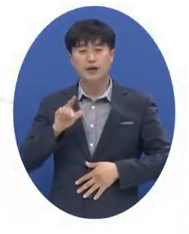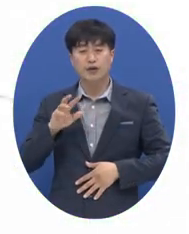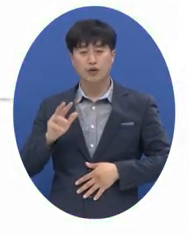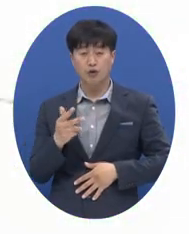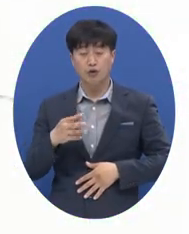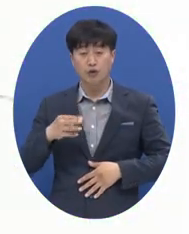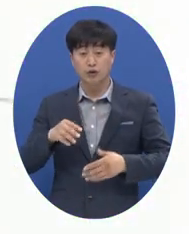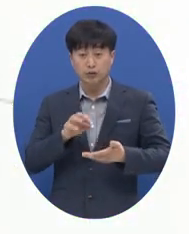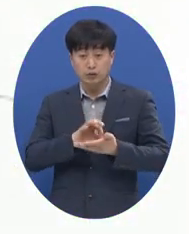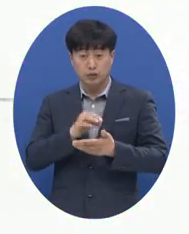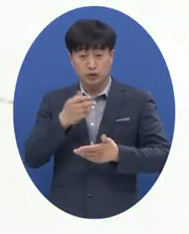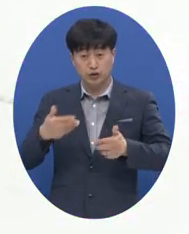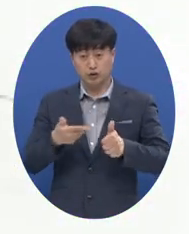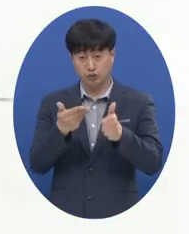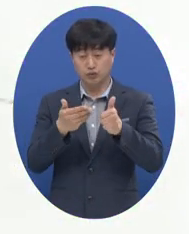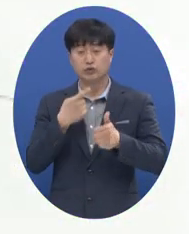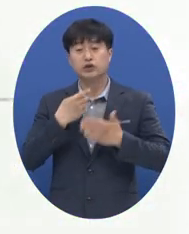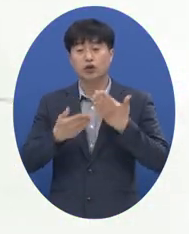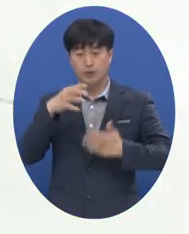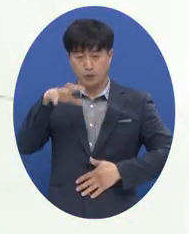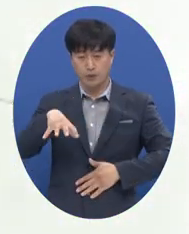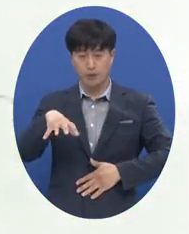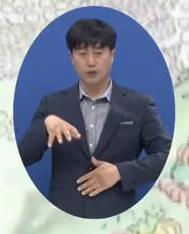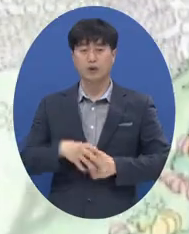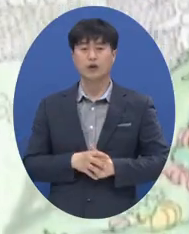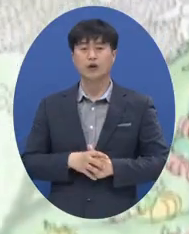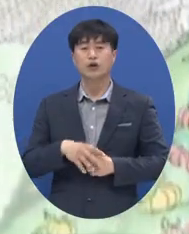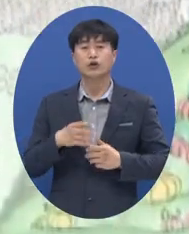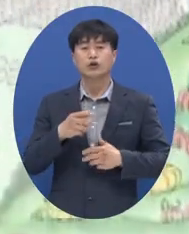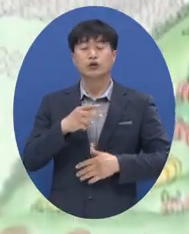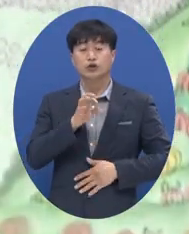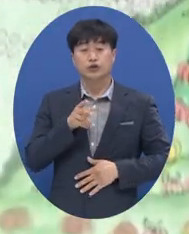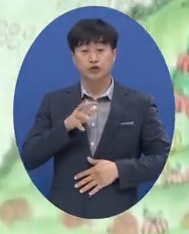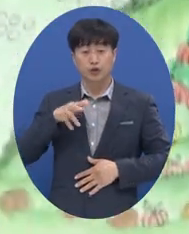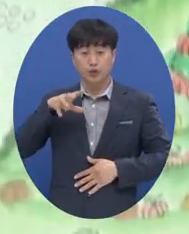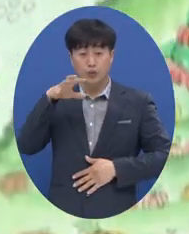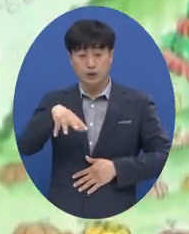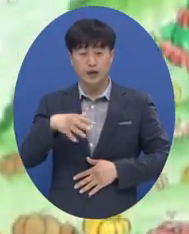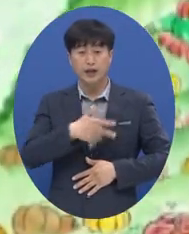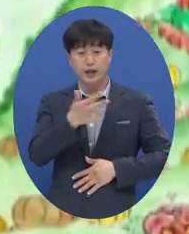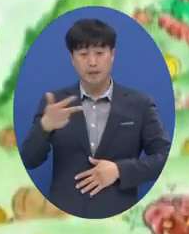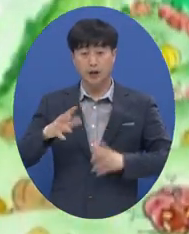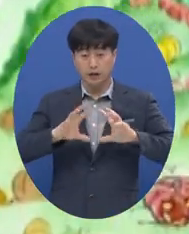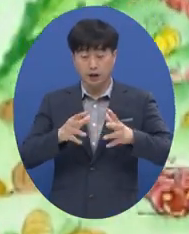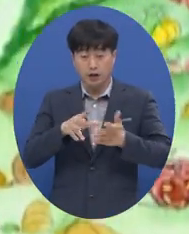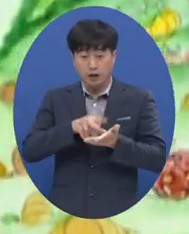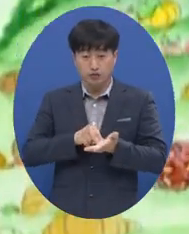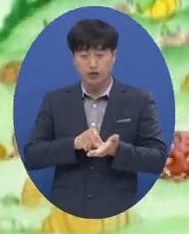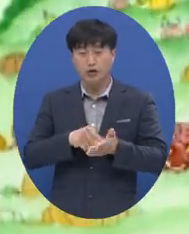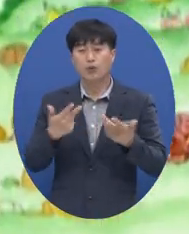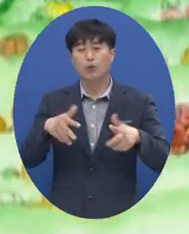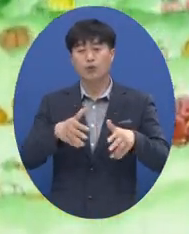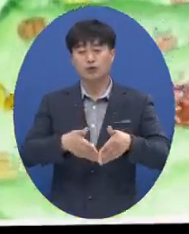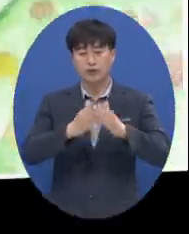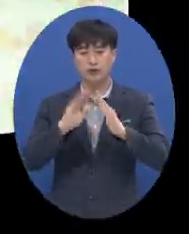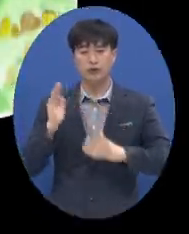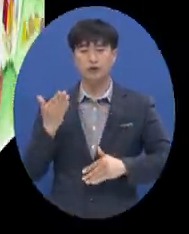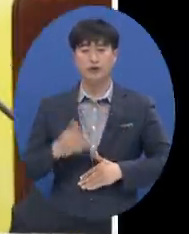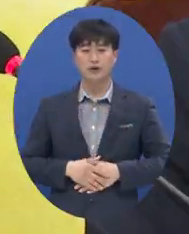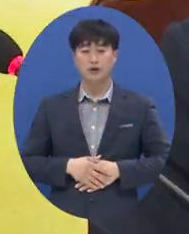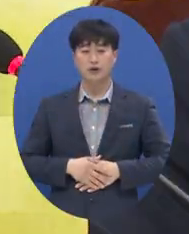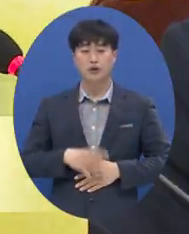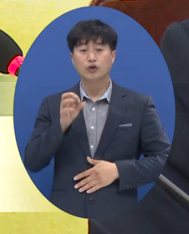이를 활용한 제조 체험 공간까지 연천에 덴마크 를 주제로 한 테마파크 가 조성됩니다